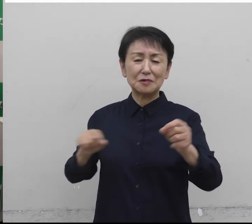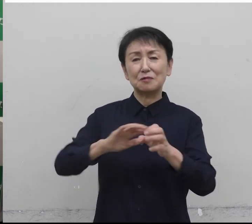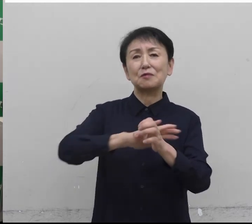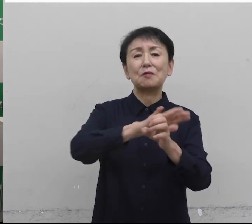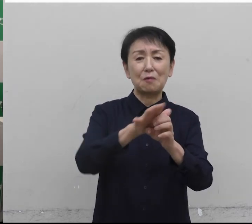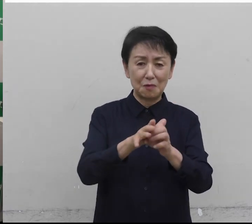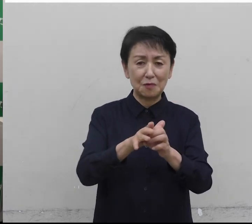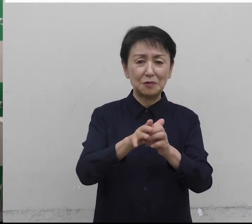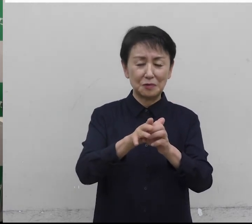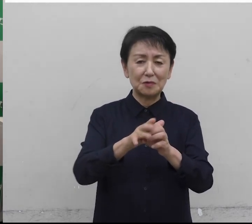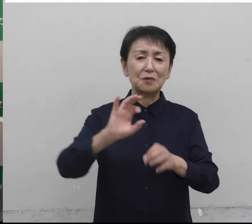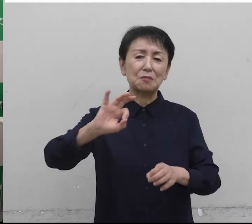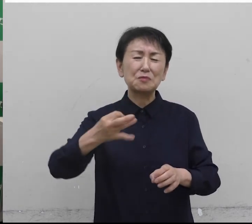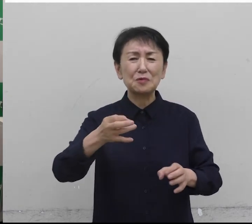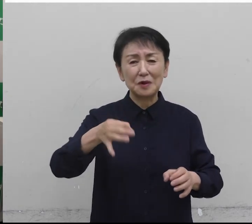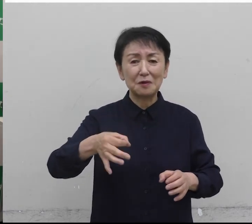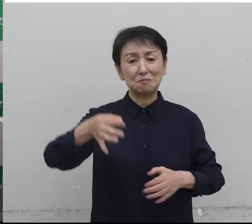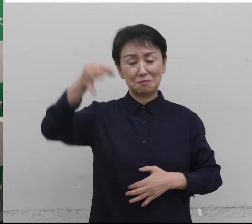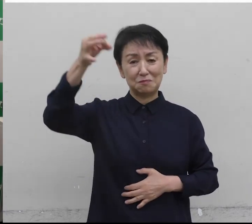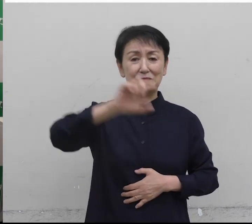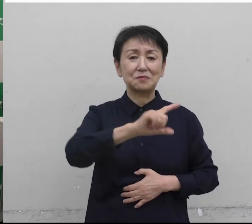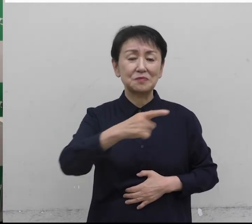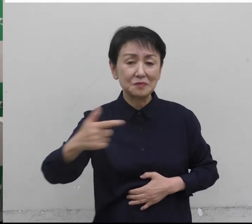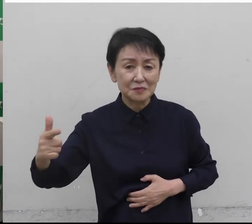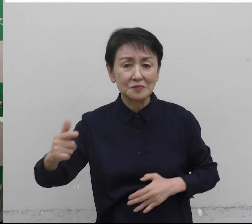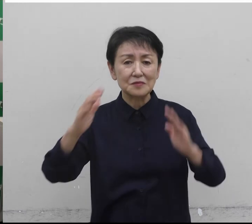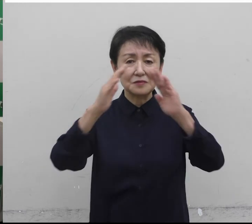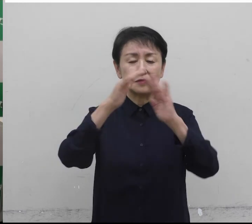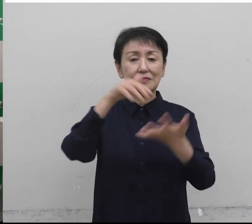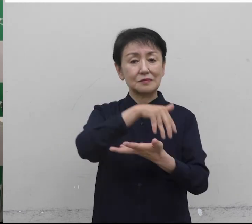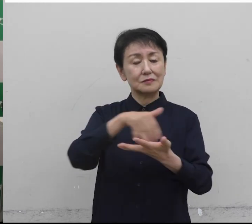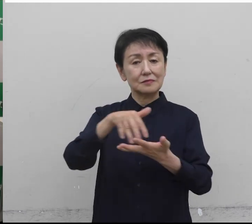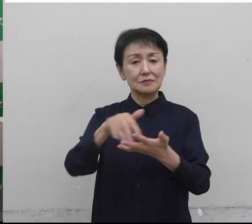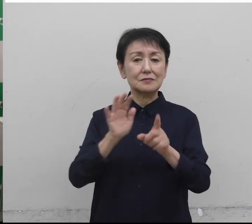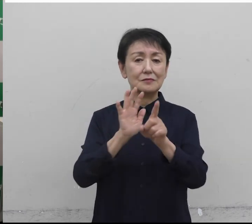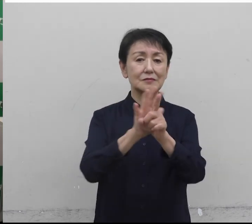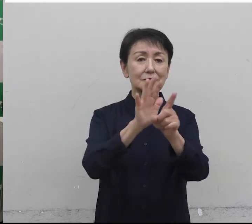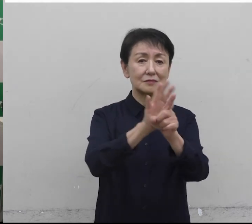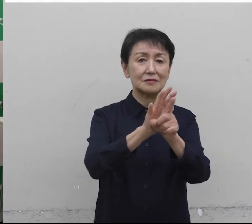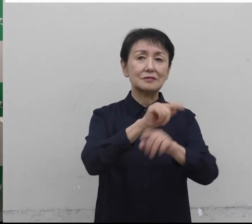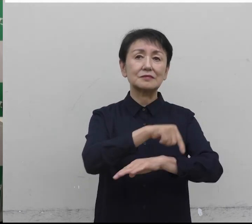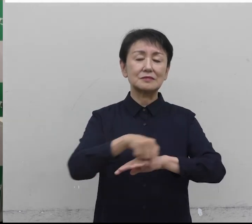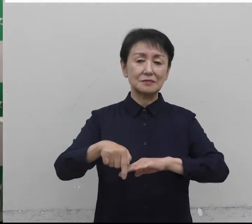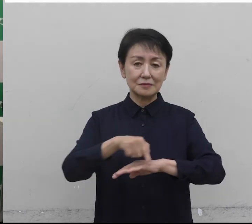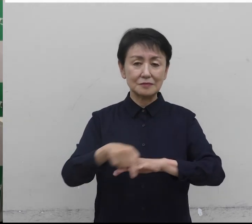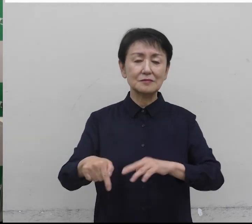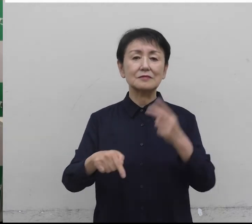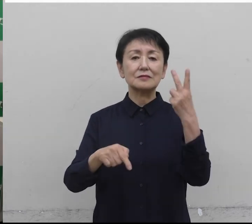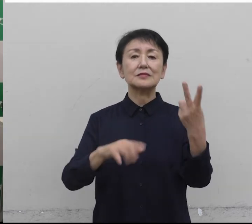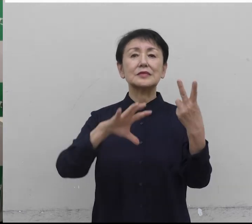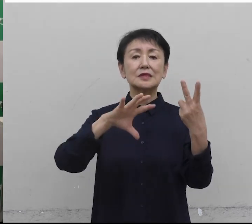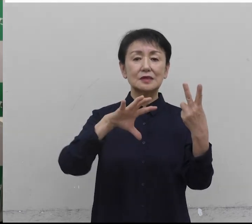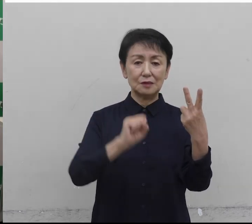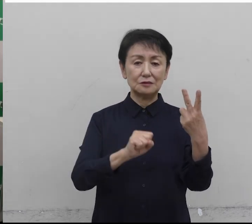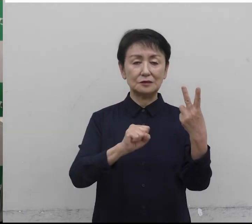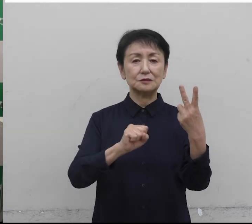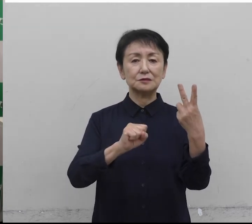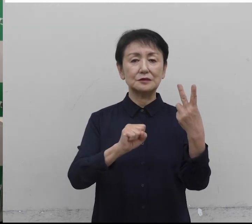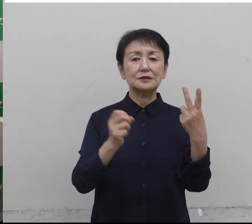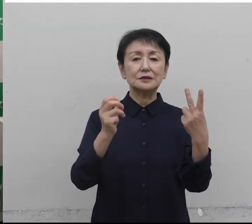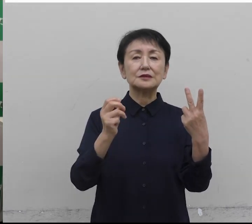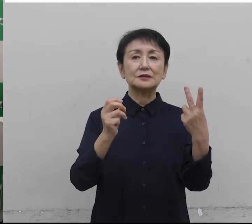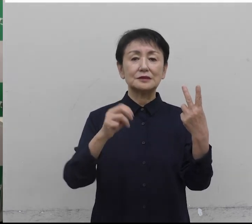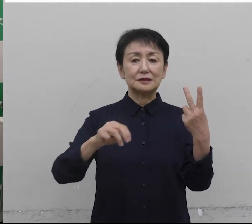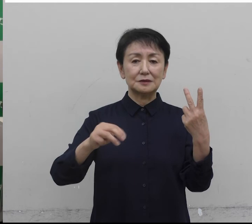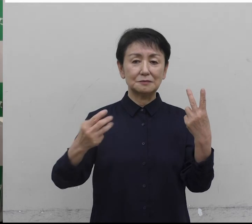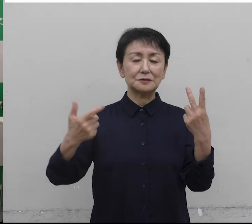高騰を受けた家計支援策として2億1360万円を